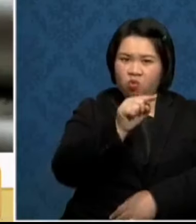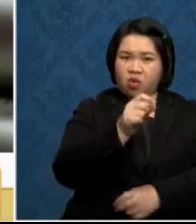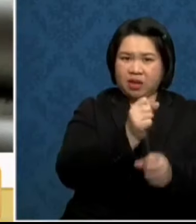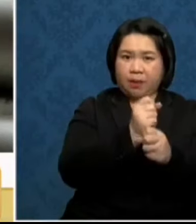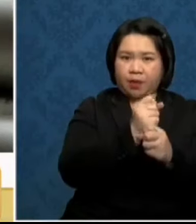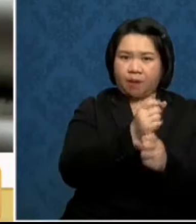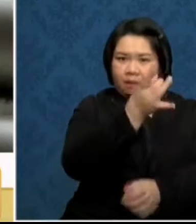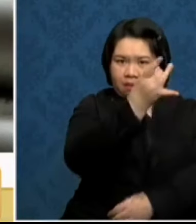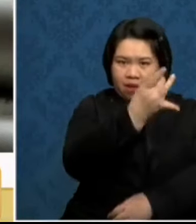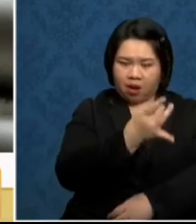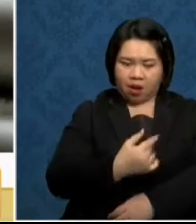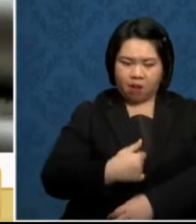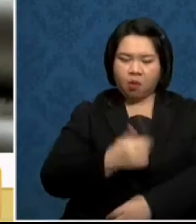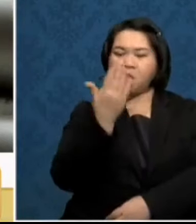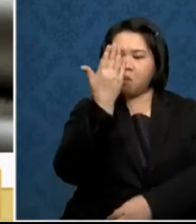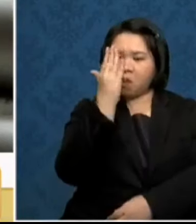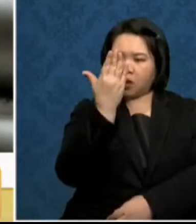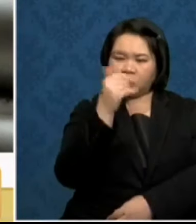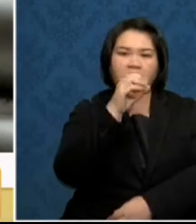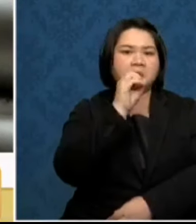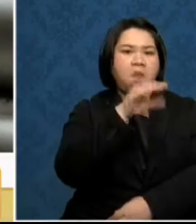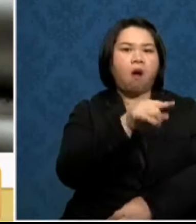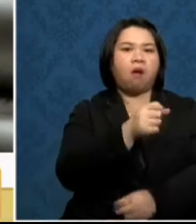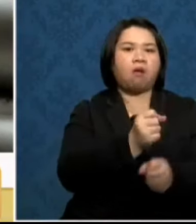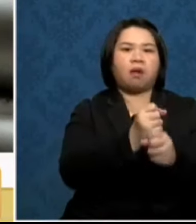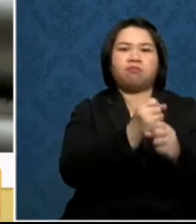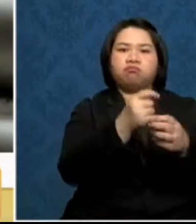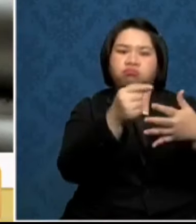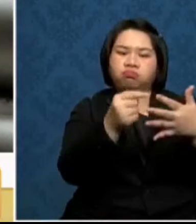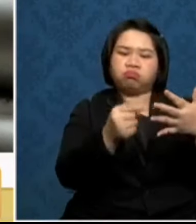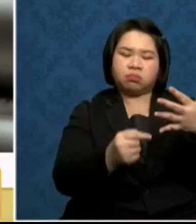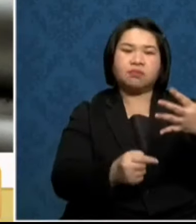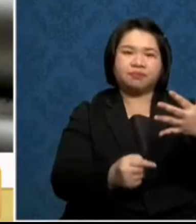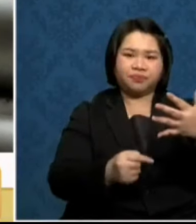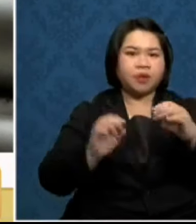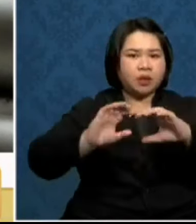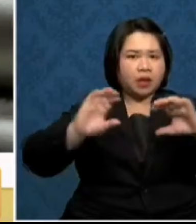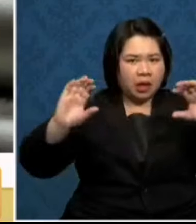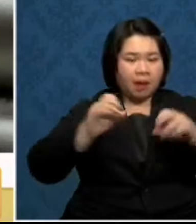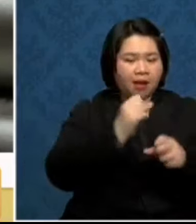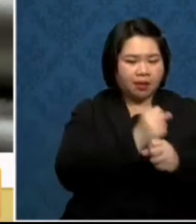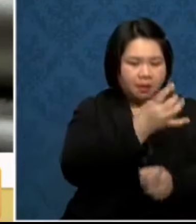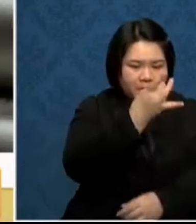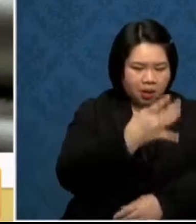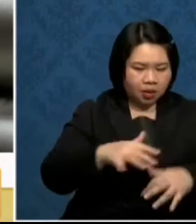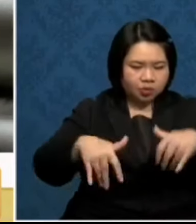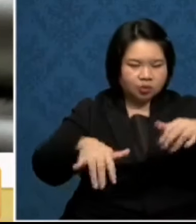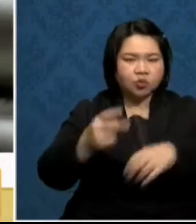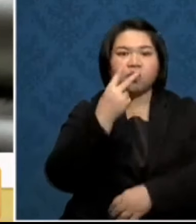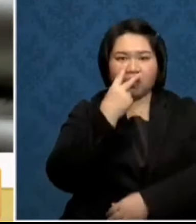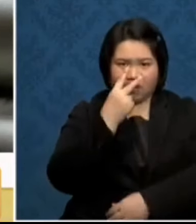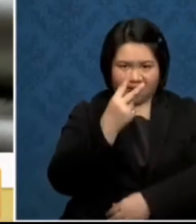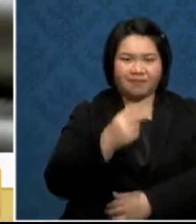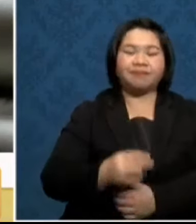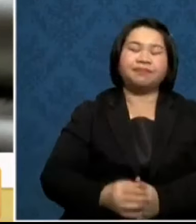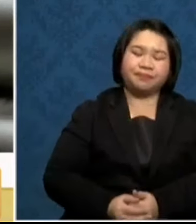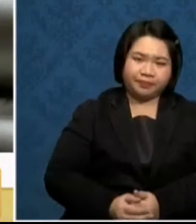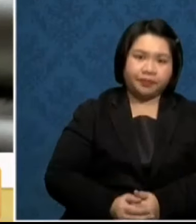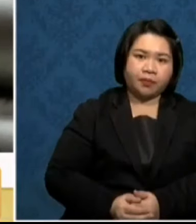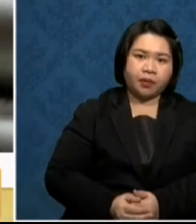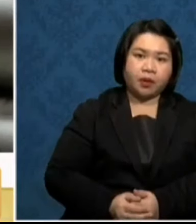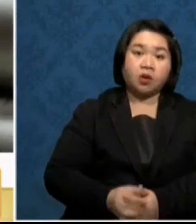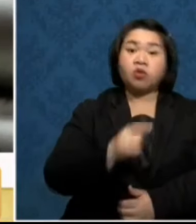สะท้อนตัวตนที่แท้จริงของรัฐบาลให้ประชาชนได้เห็นเพื่อเป็นประโยชน์ในการที่รัฐบาลจะ